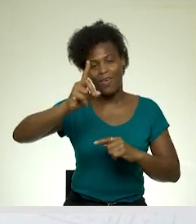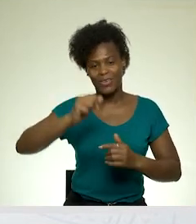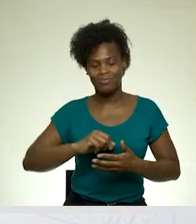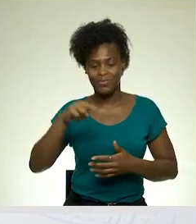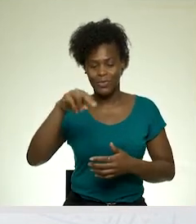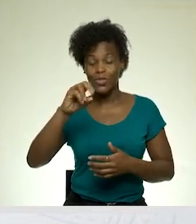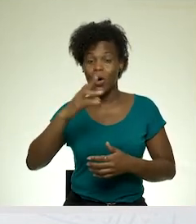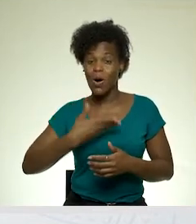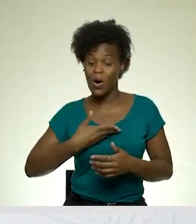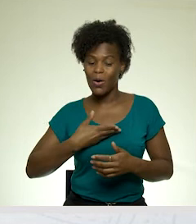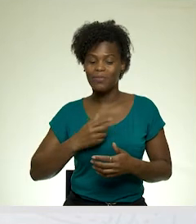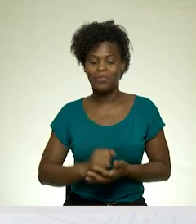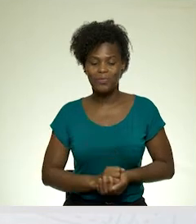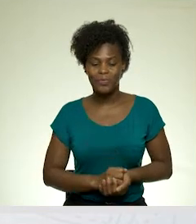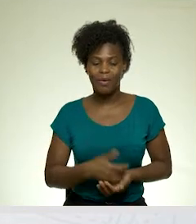2.